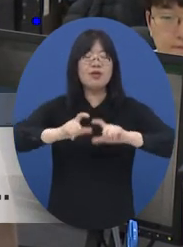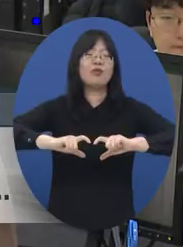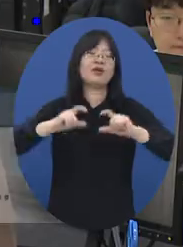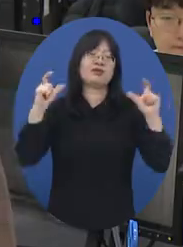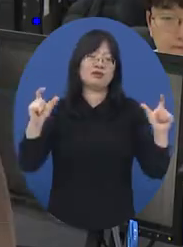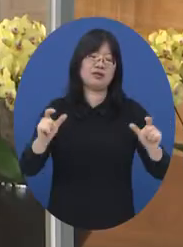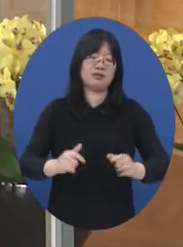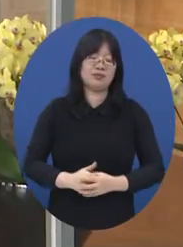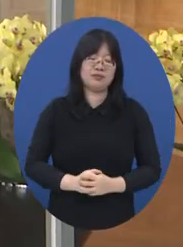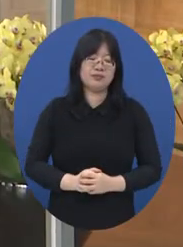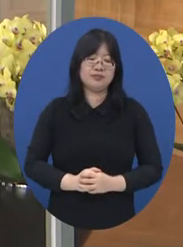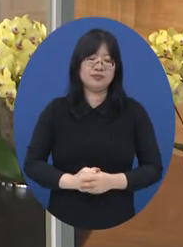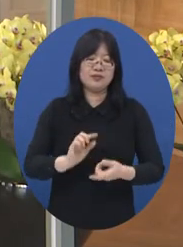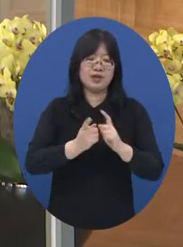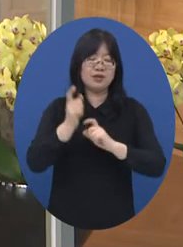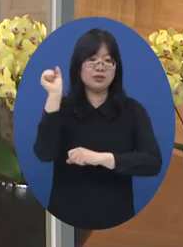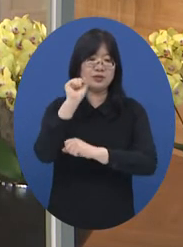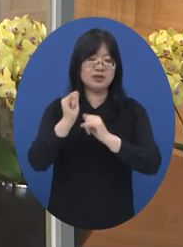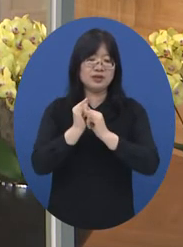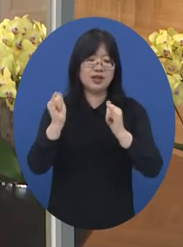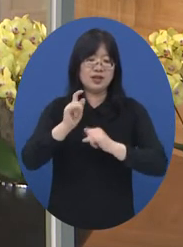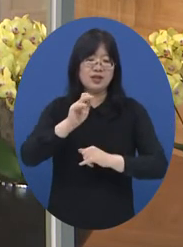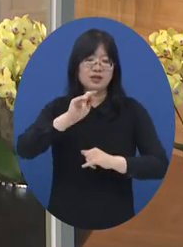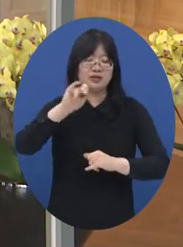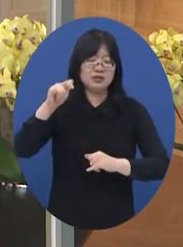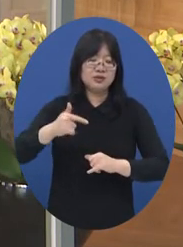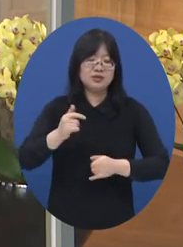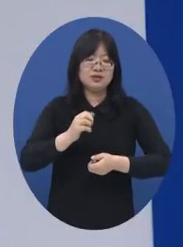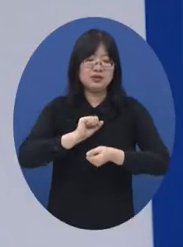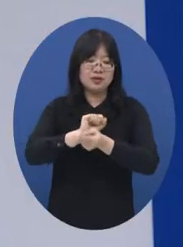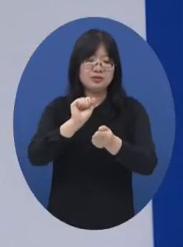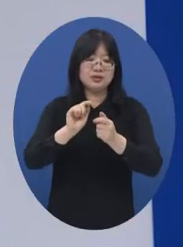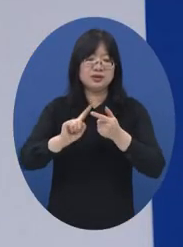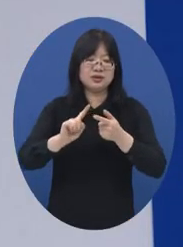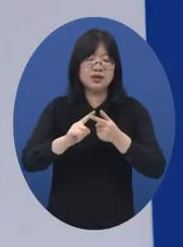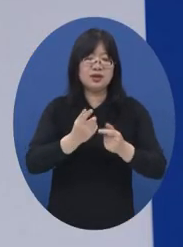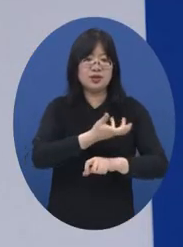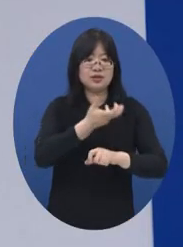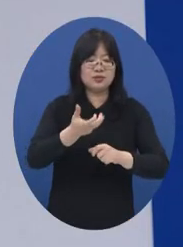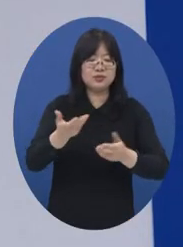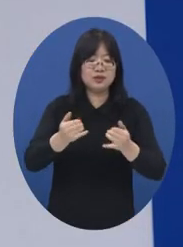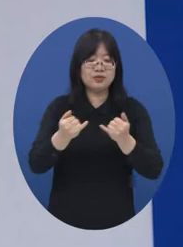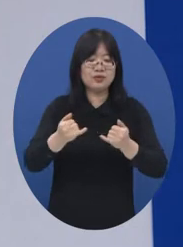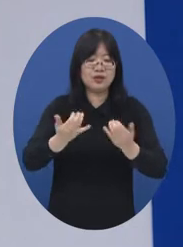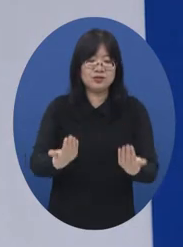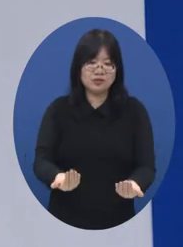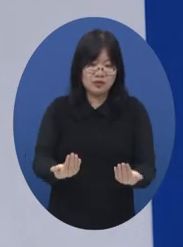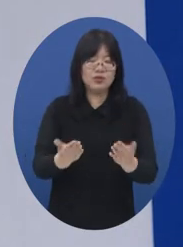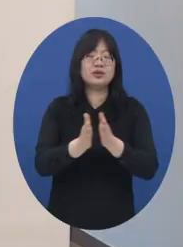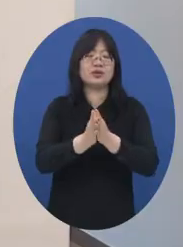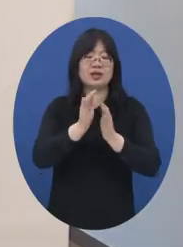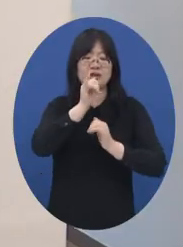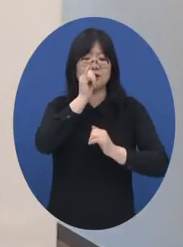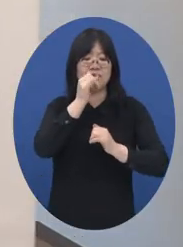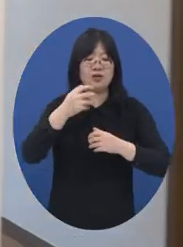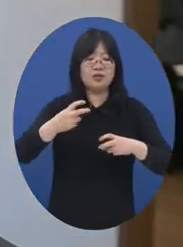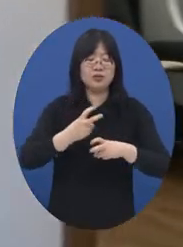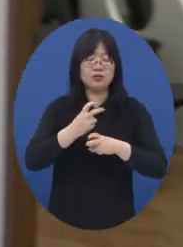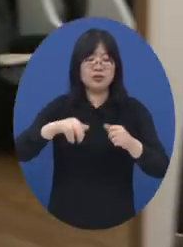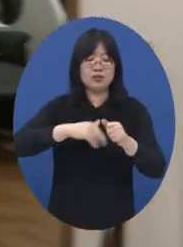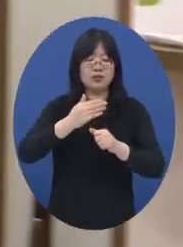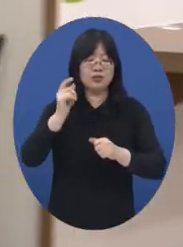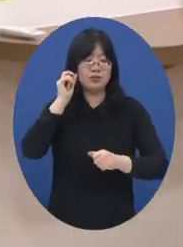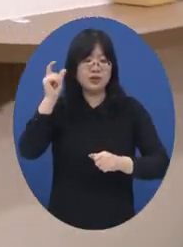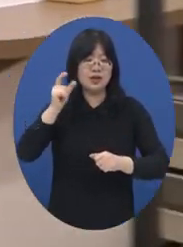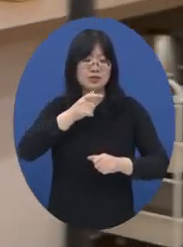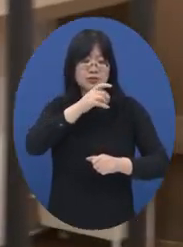확대해서 대리운전기사 나 퀵서비스 등 이동 노동자를 위한 쉼터가 본격적으로 가동됩니다 교통 여건이